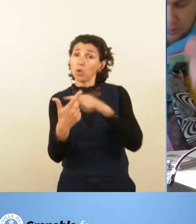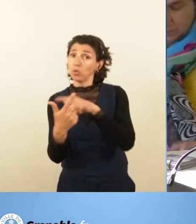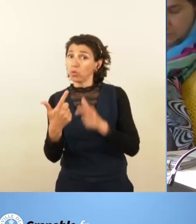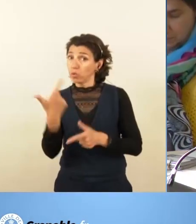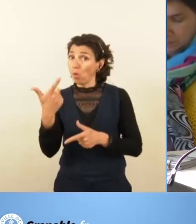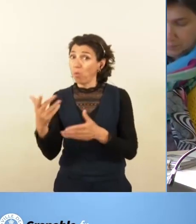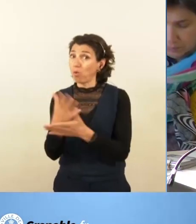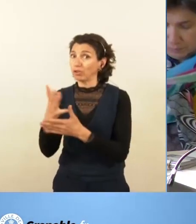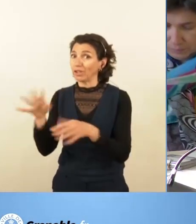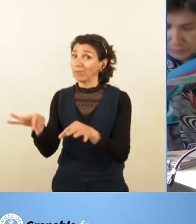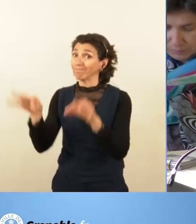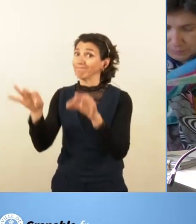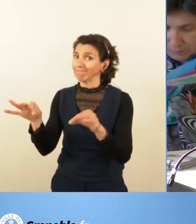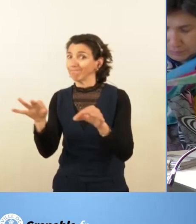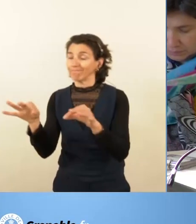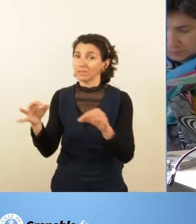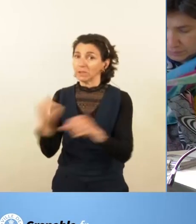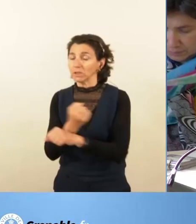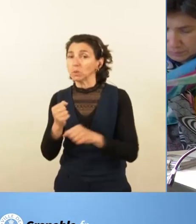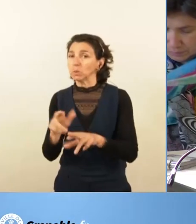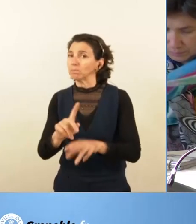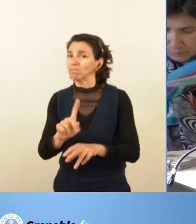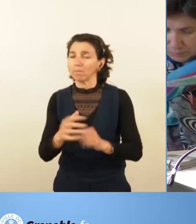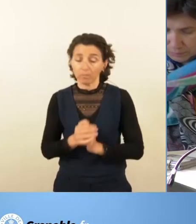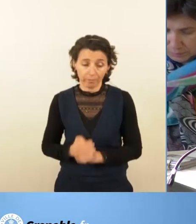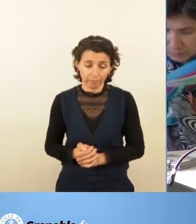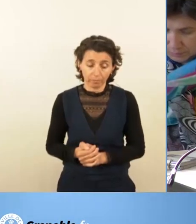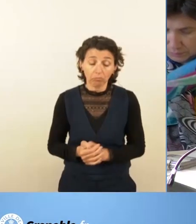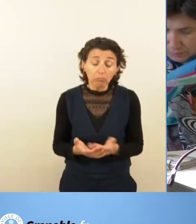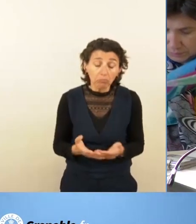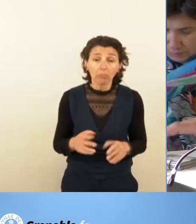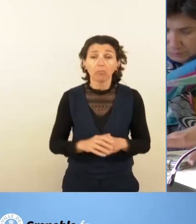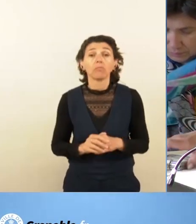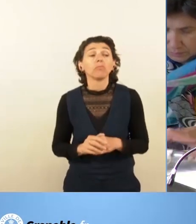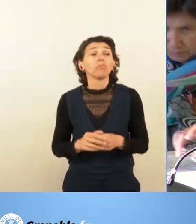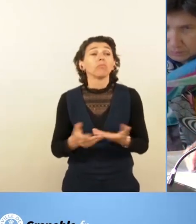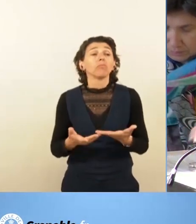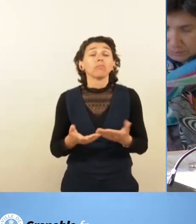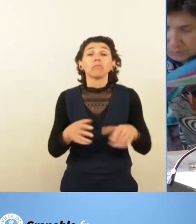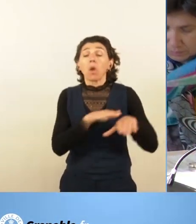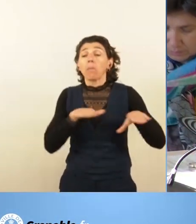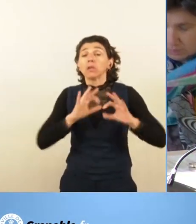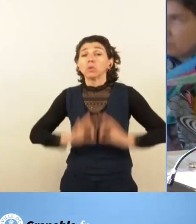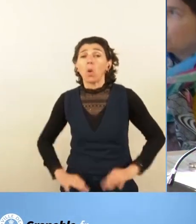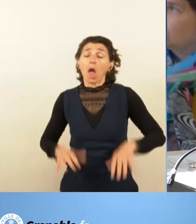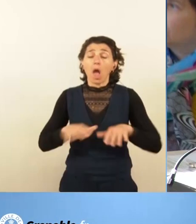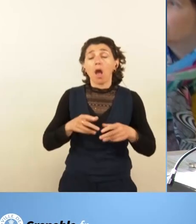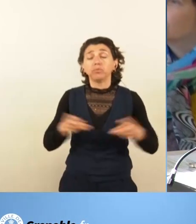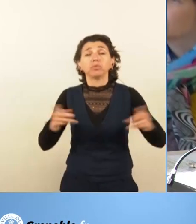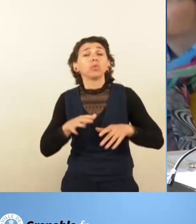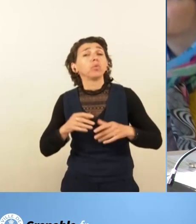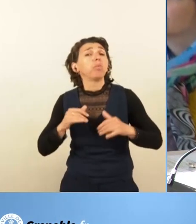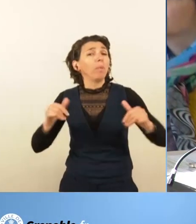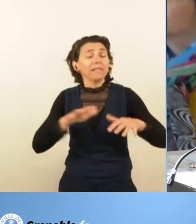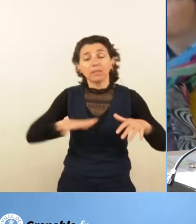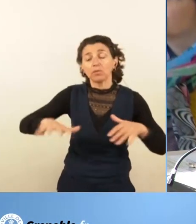cet élément c'est pour renforcer entre guillemets la puissance publique autour du périscolaire on envoie aujourd'hui on leur pressant aujourd'hui